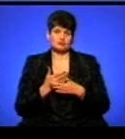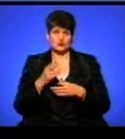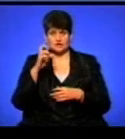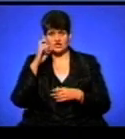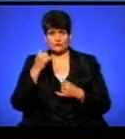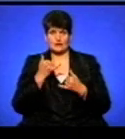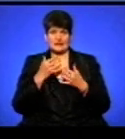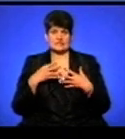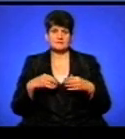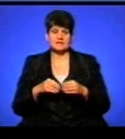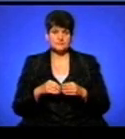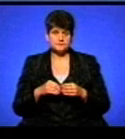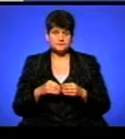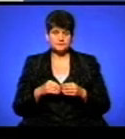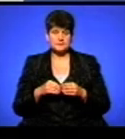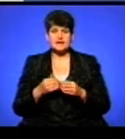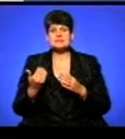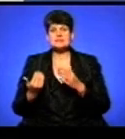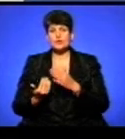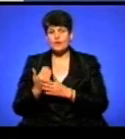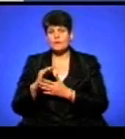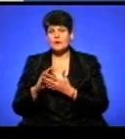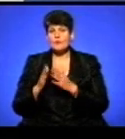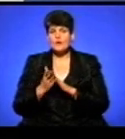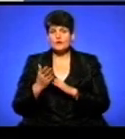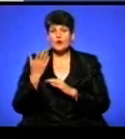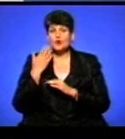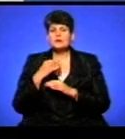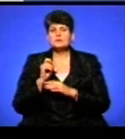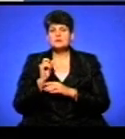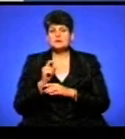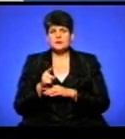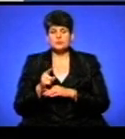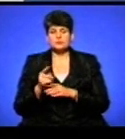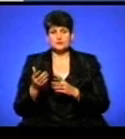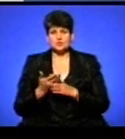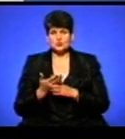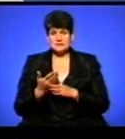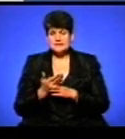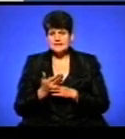сім'ї. За новими умовами, відколи призначатимуть субсидії і